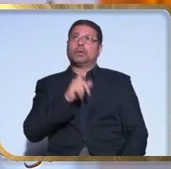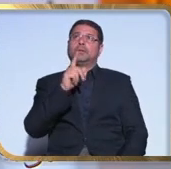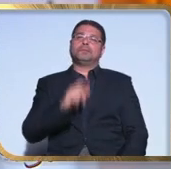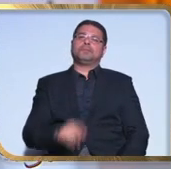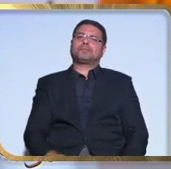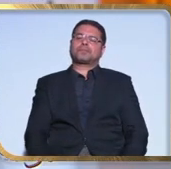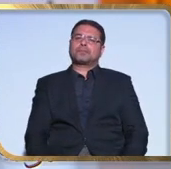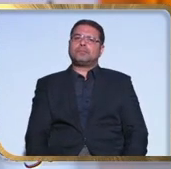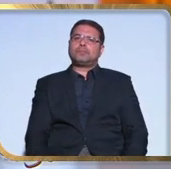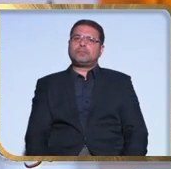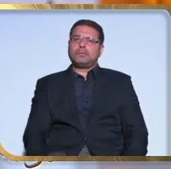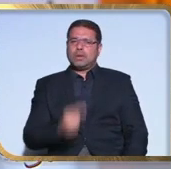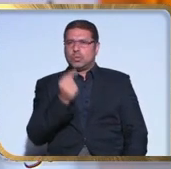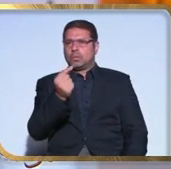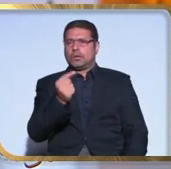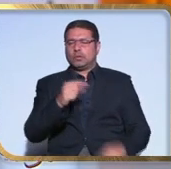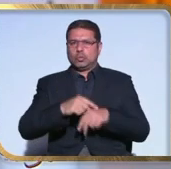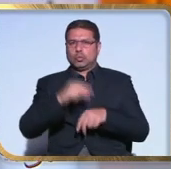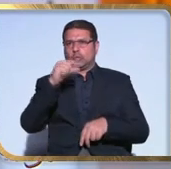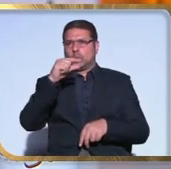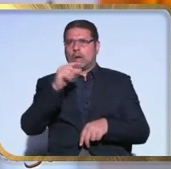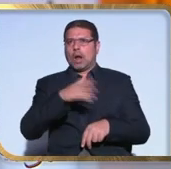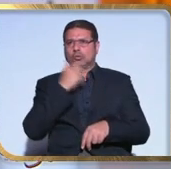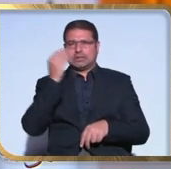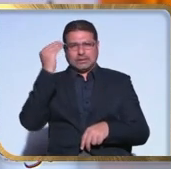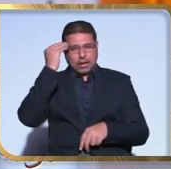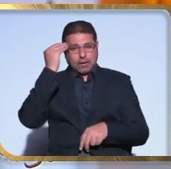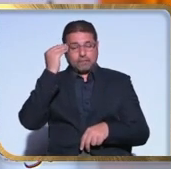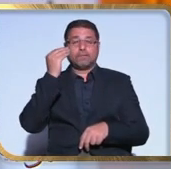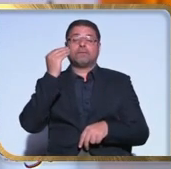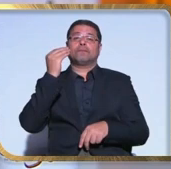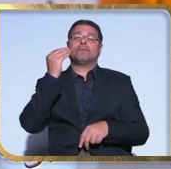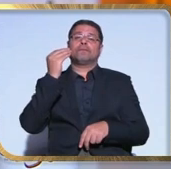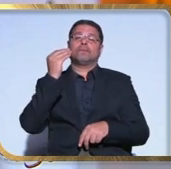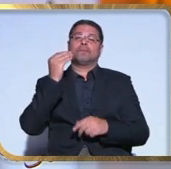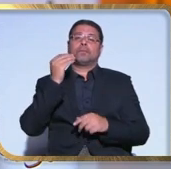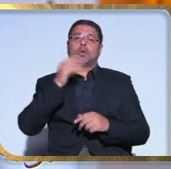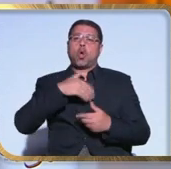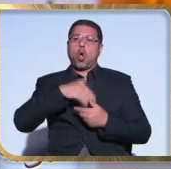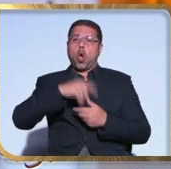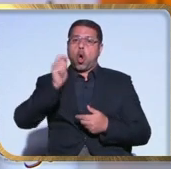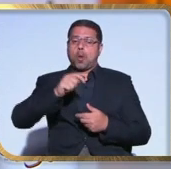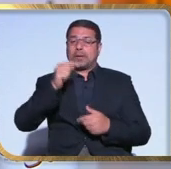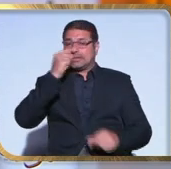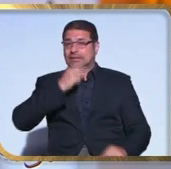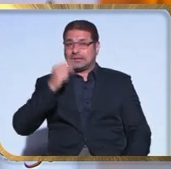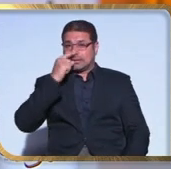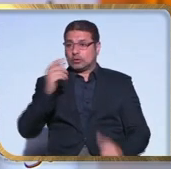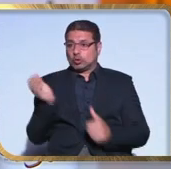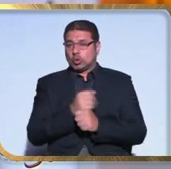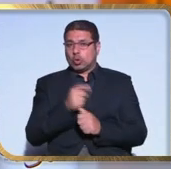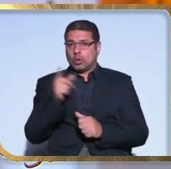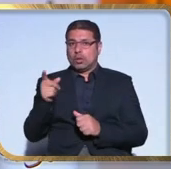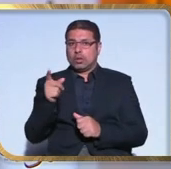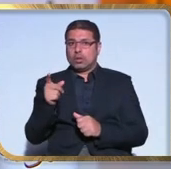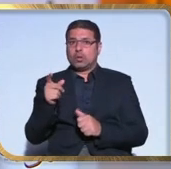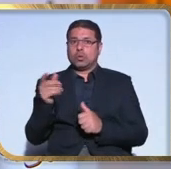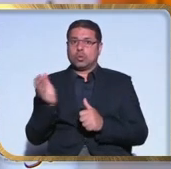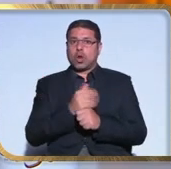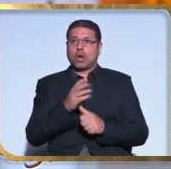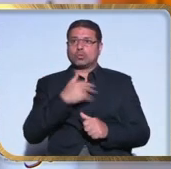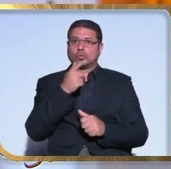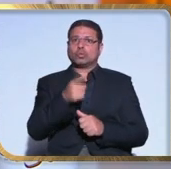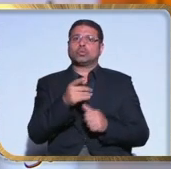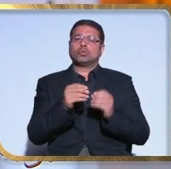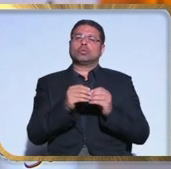لله لو سمحت يا دكتوره انا عايزه بس اعرف حكم الدين ايه على الزوج اللي بيطلب من زوجته ان